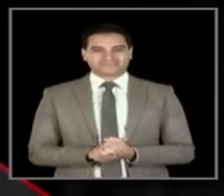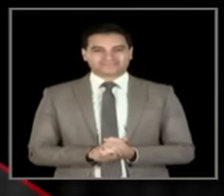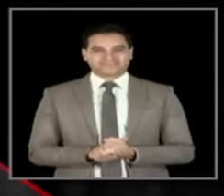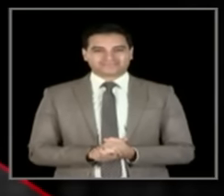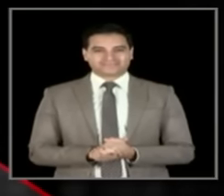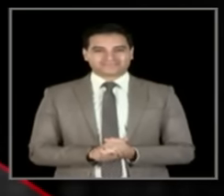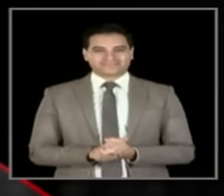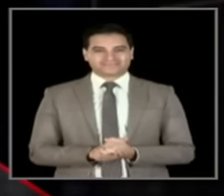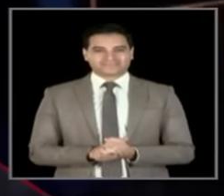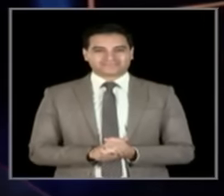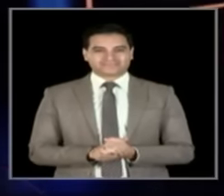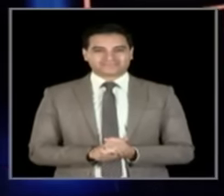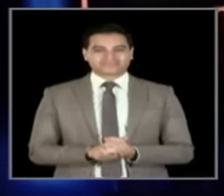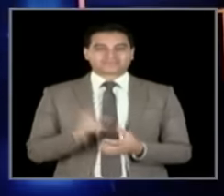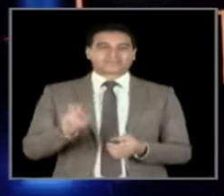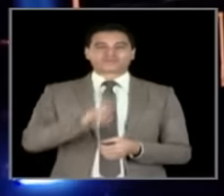سؤال السرعة.